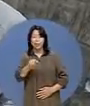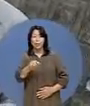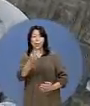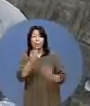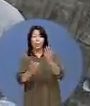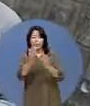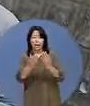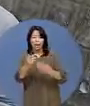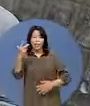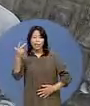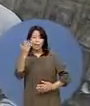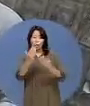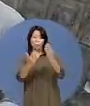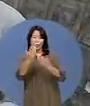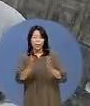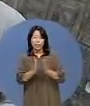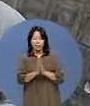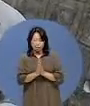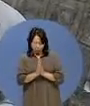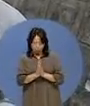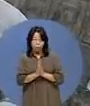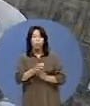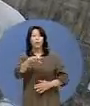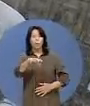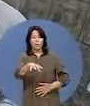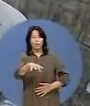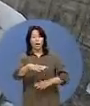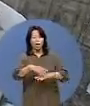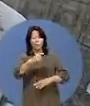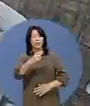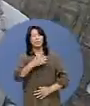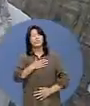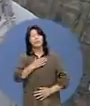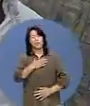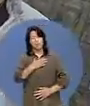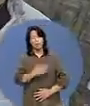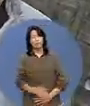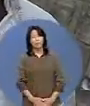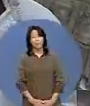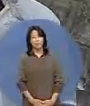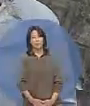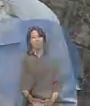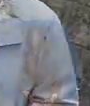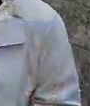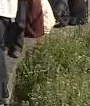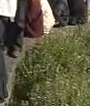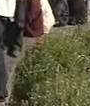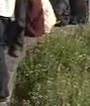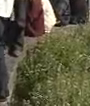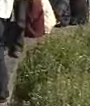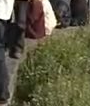う七森信仰の場所だっていうのは初めて知りました。